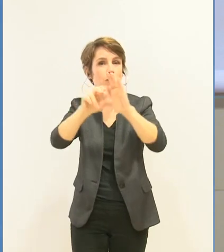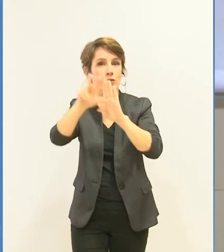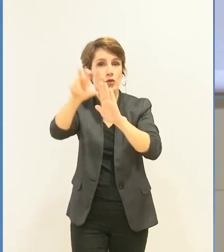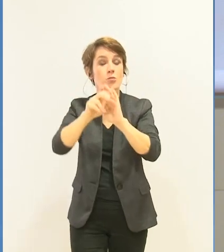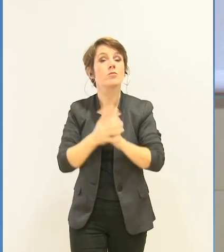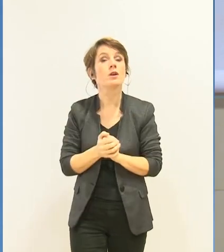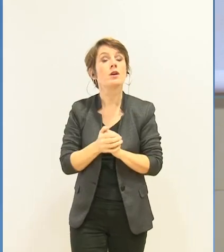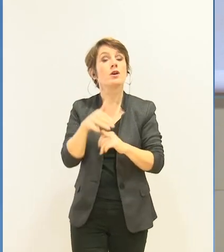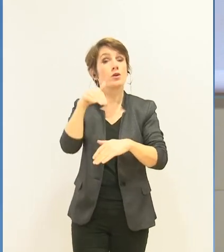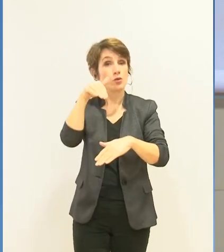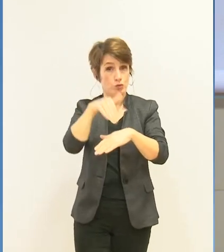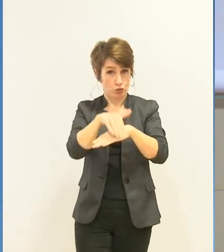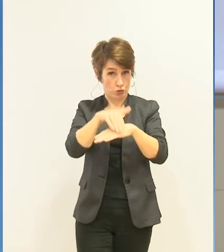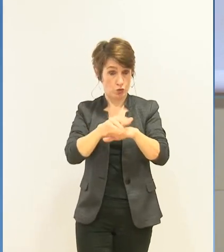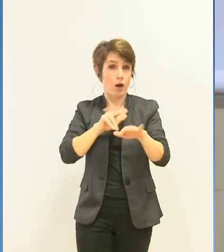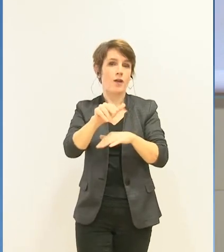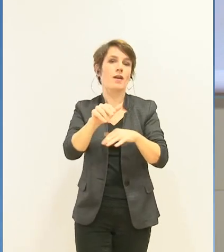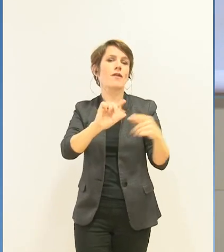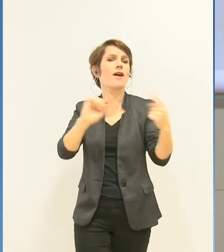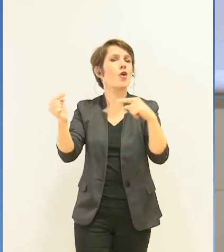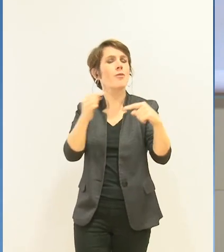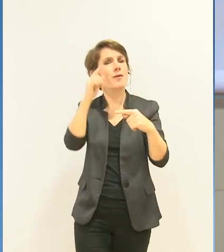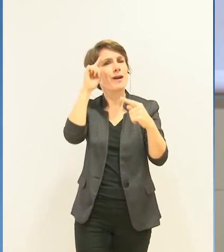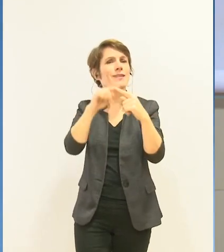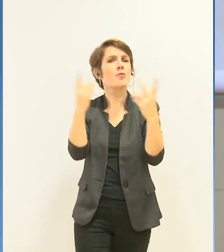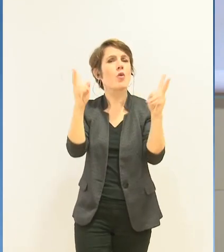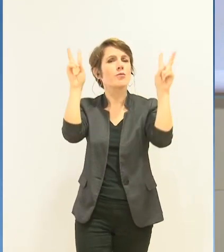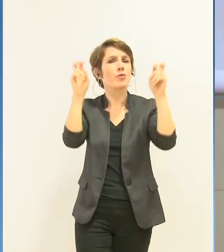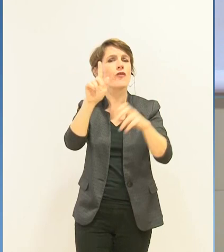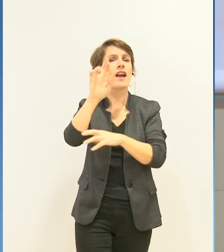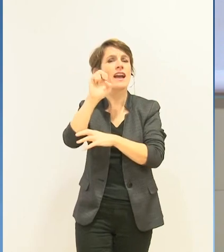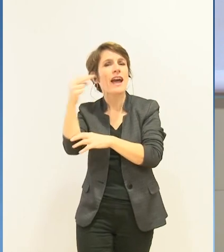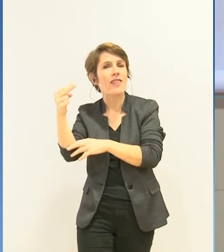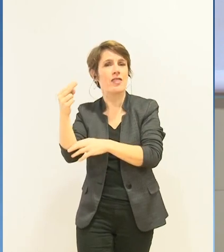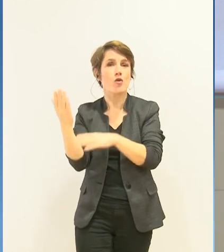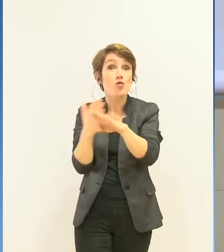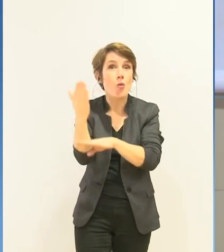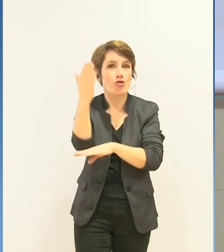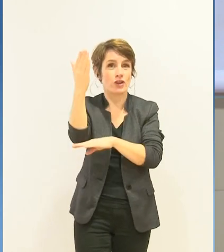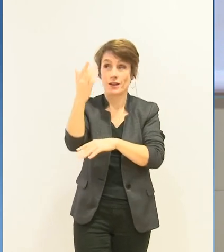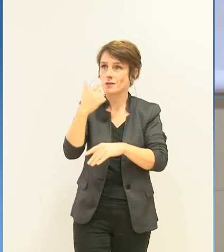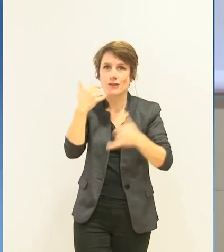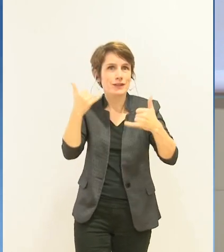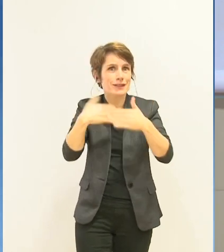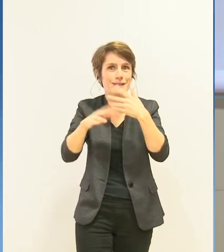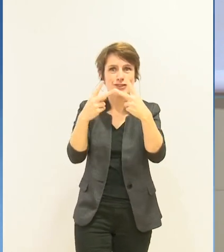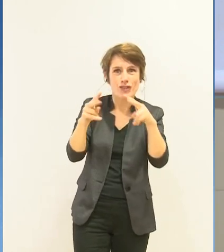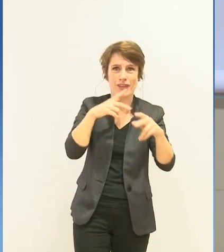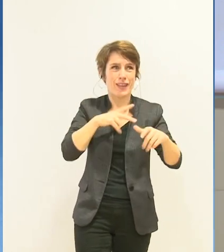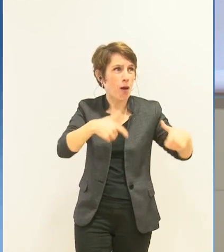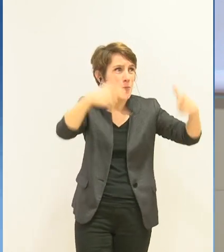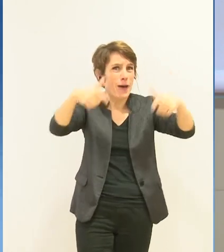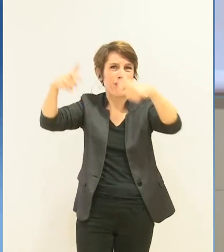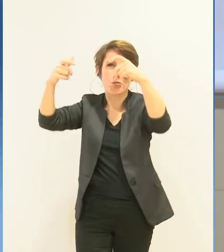soir en débat l'opération graines de projets grenoble dispose de véritables bijoux des dons de son histoire et nous permettons